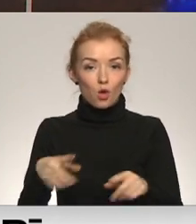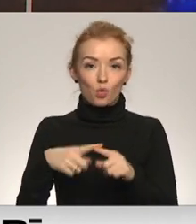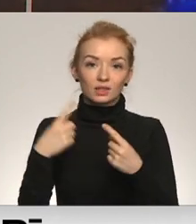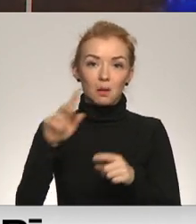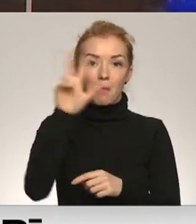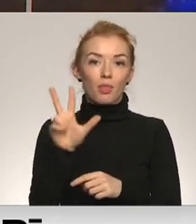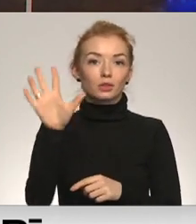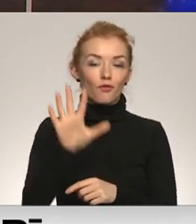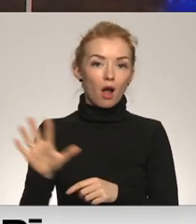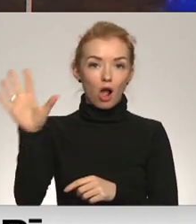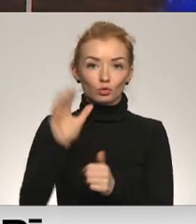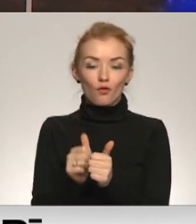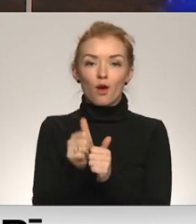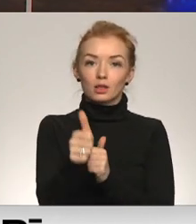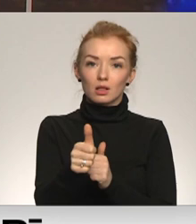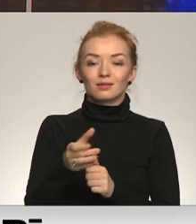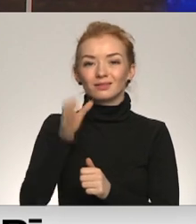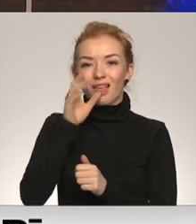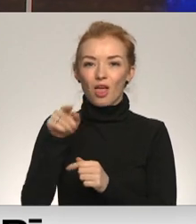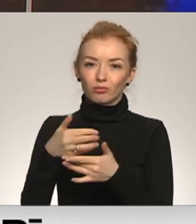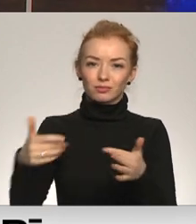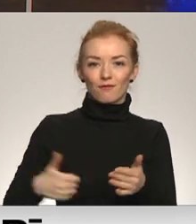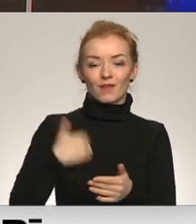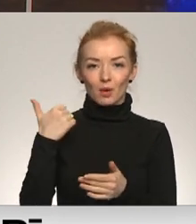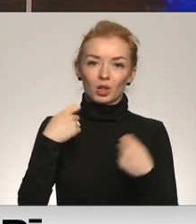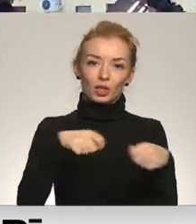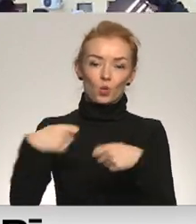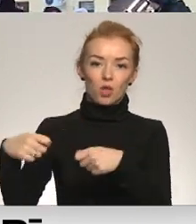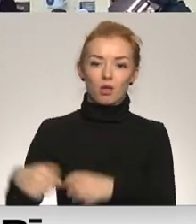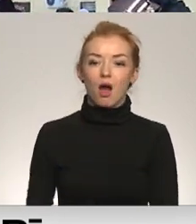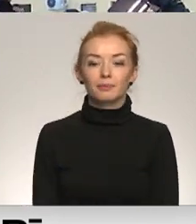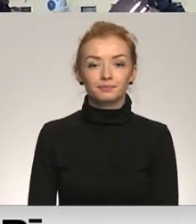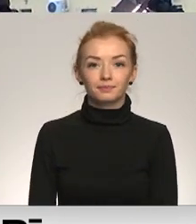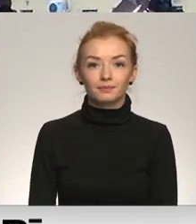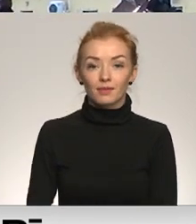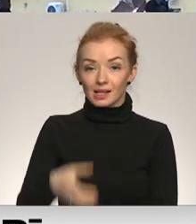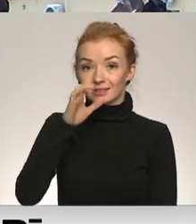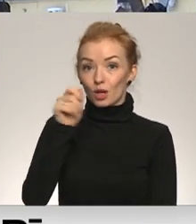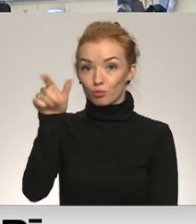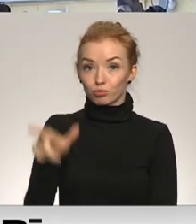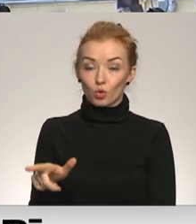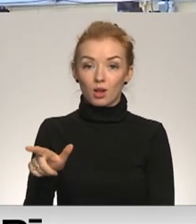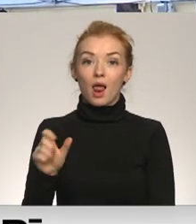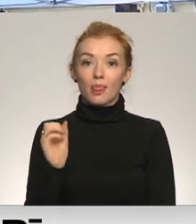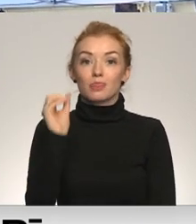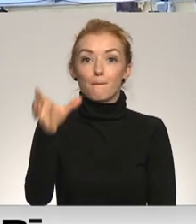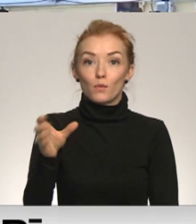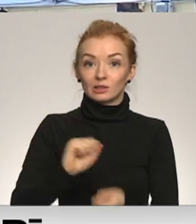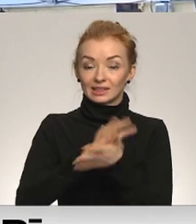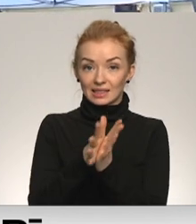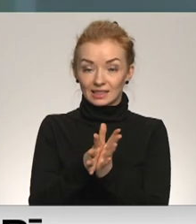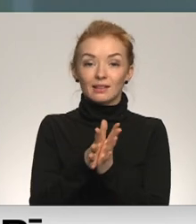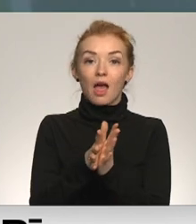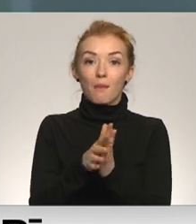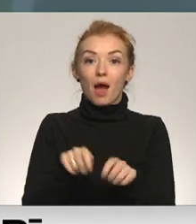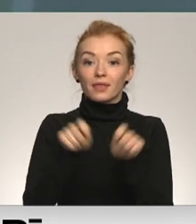Baltijas valstu vadošie dzērienu ražotāji un mazumtirgotāji. Dzērienu iepakojuma depozīta sistēma šodien vienlaicīgi